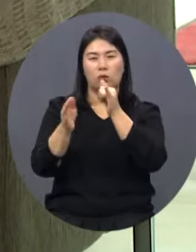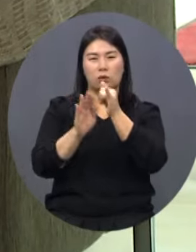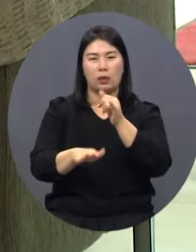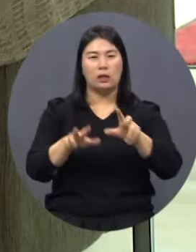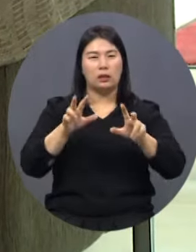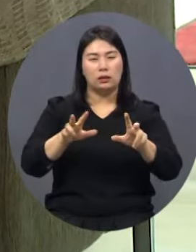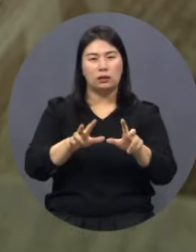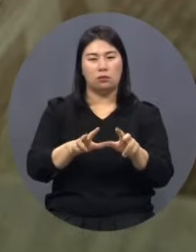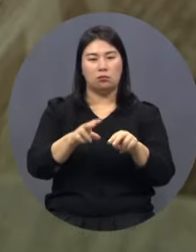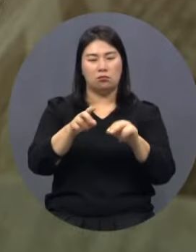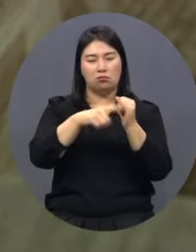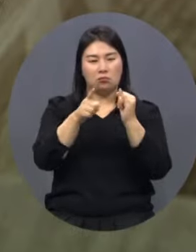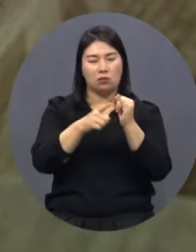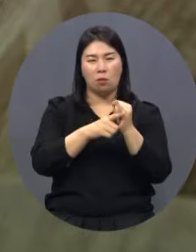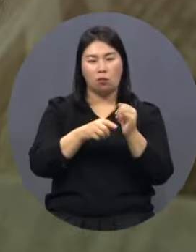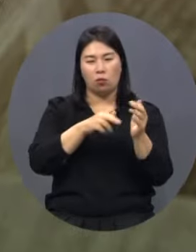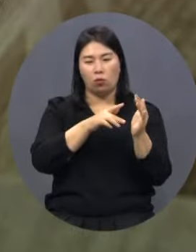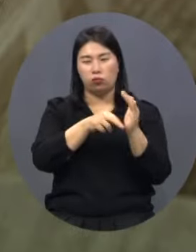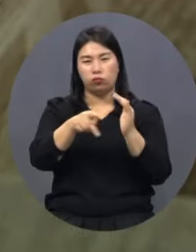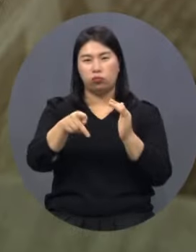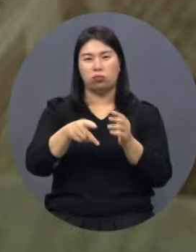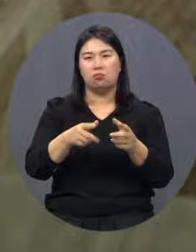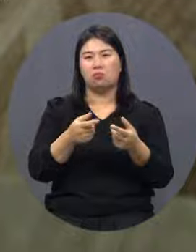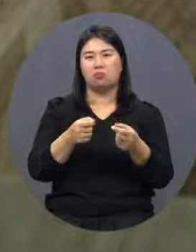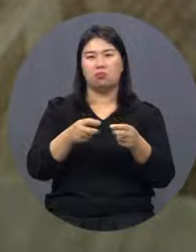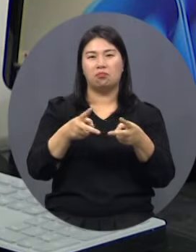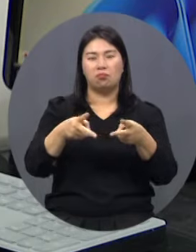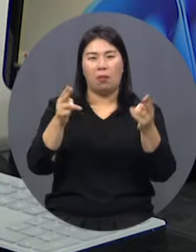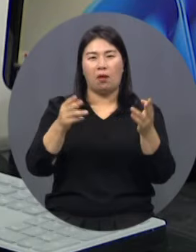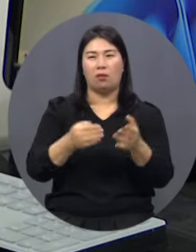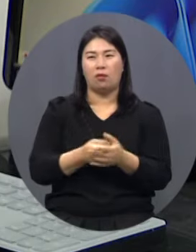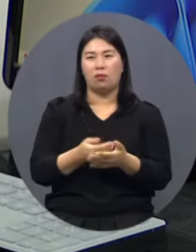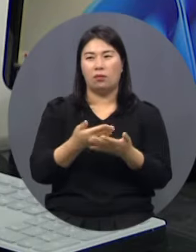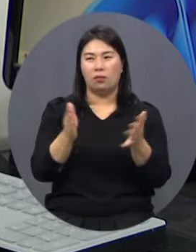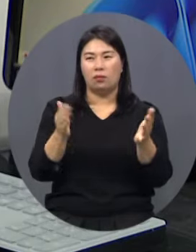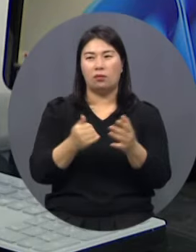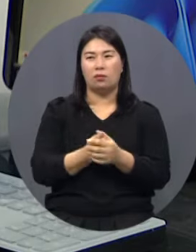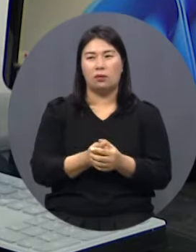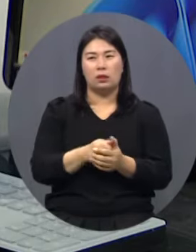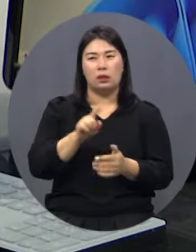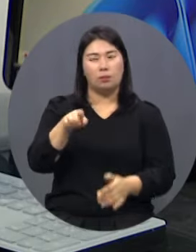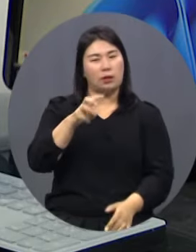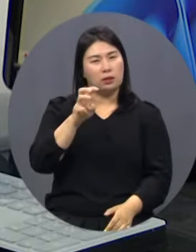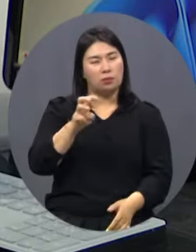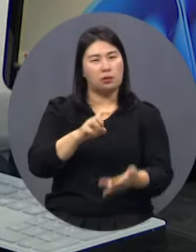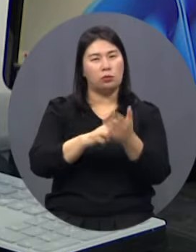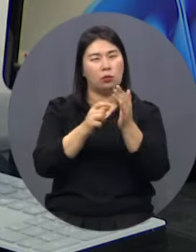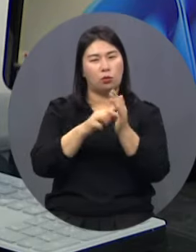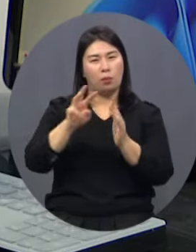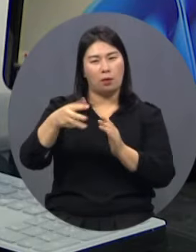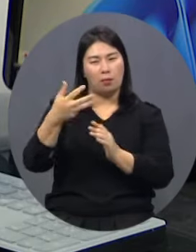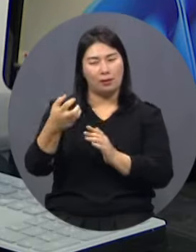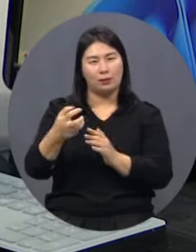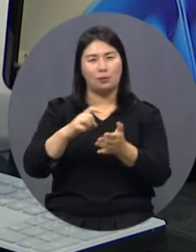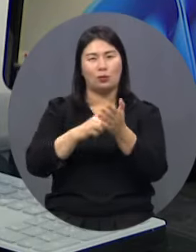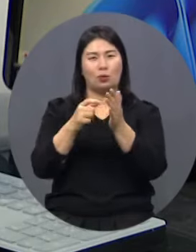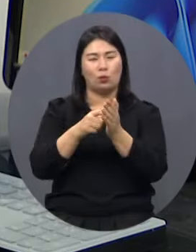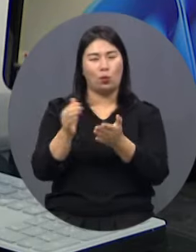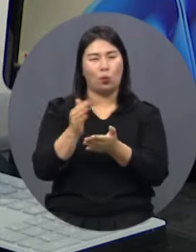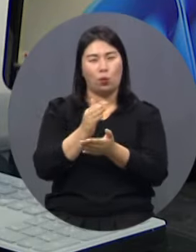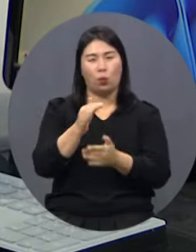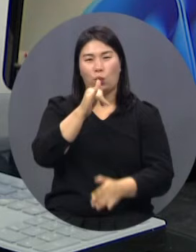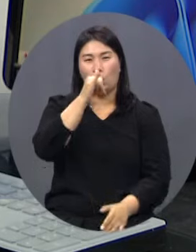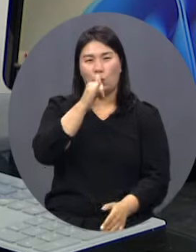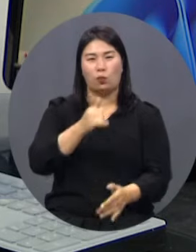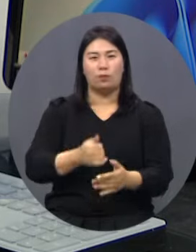지금은 모 의 발길이 뚝 끊겼습니다 한 30에서 180건 사이 왔다 갔다 했었거든요